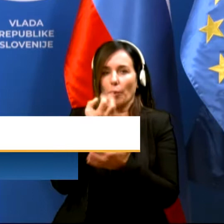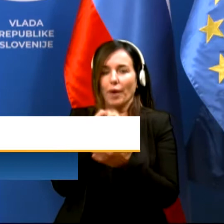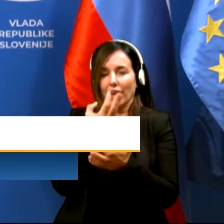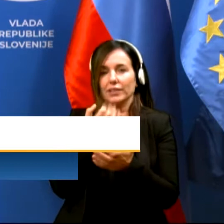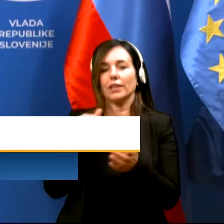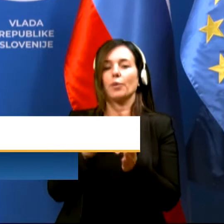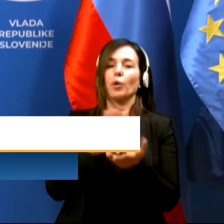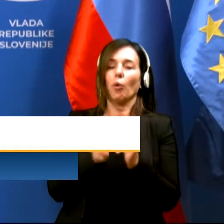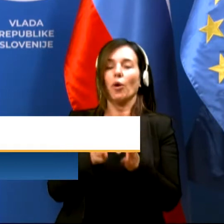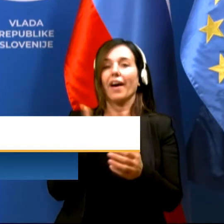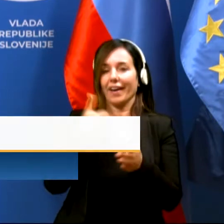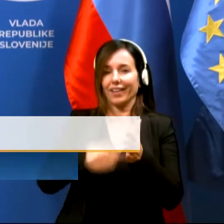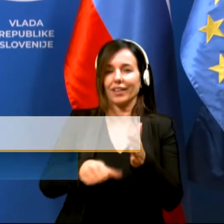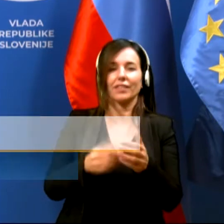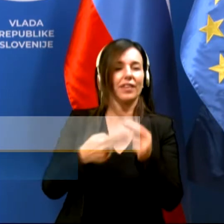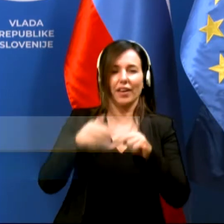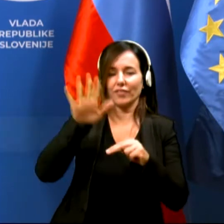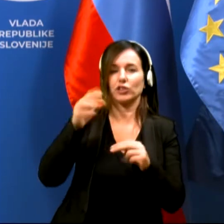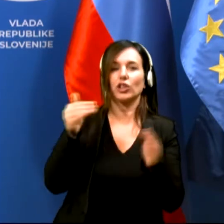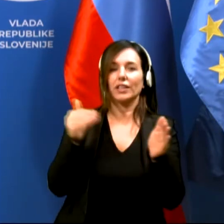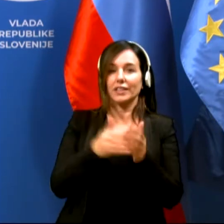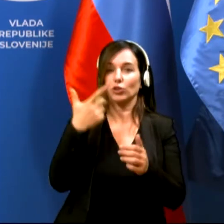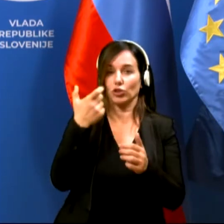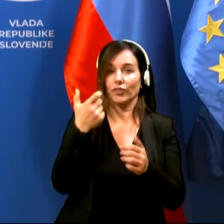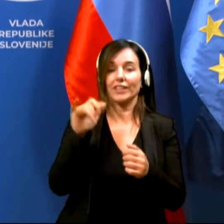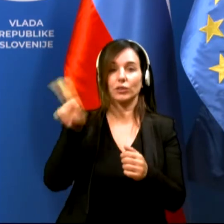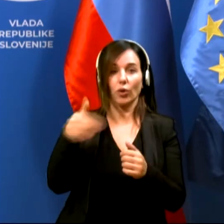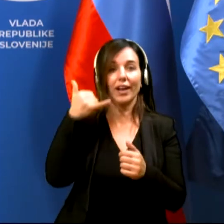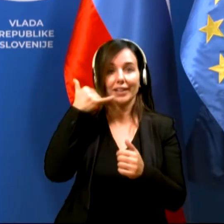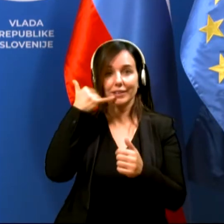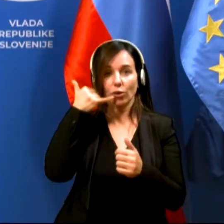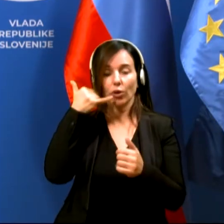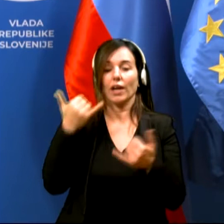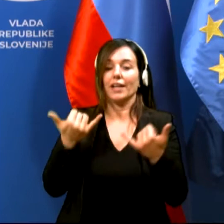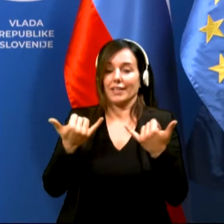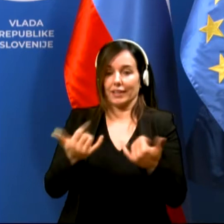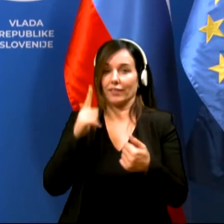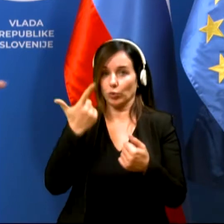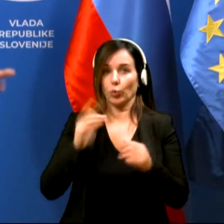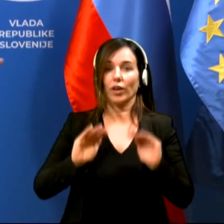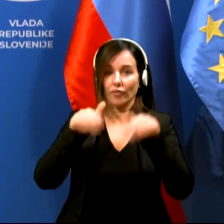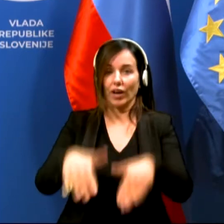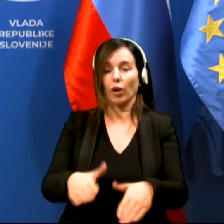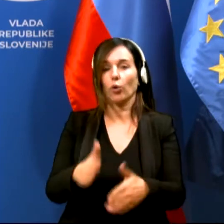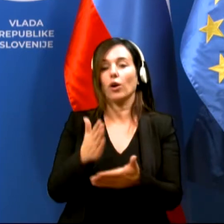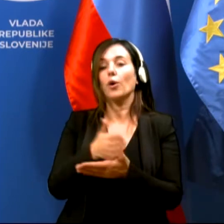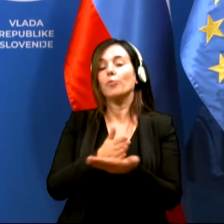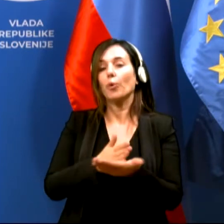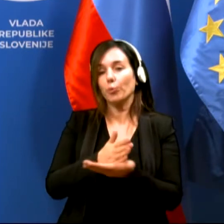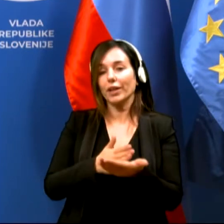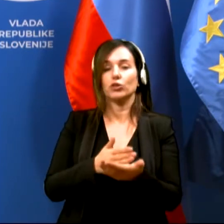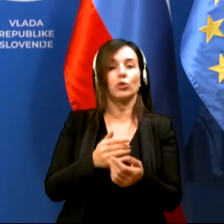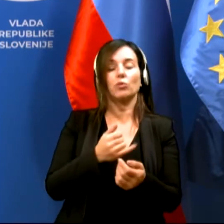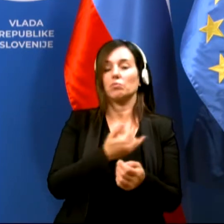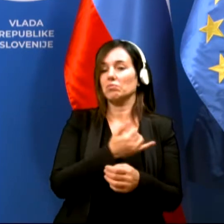zabeležili enkrat rekord 1200 klicev dnevno, smo tokrat tako popreče beležili skoraj v zadnji